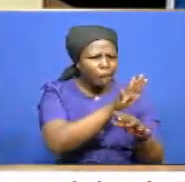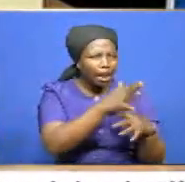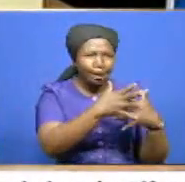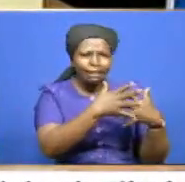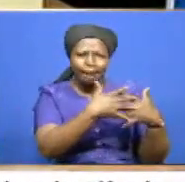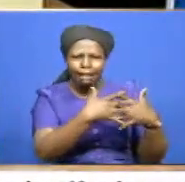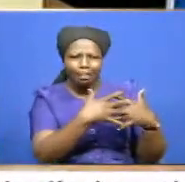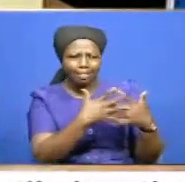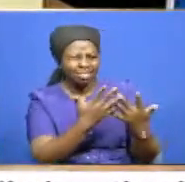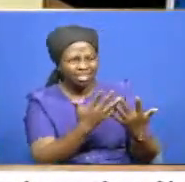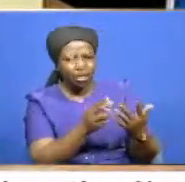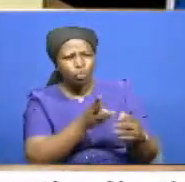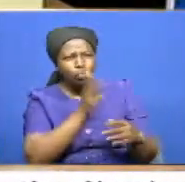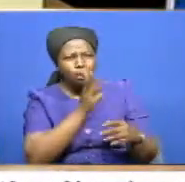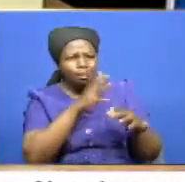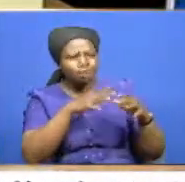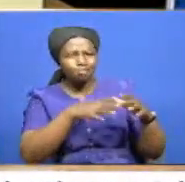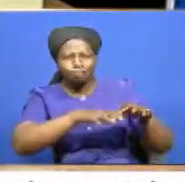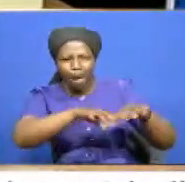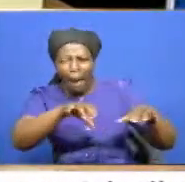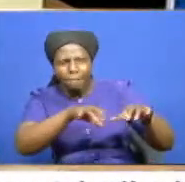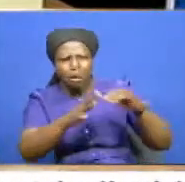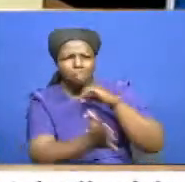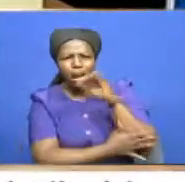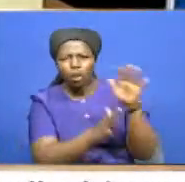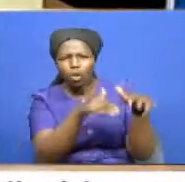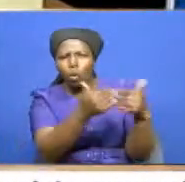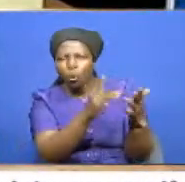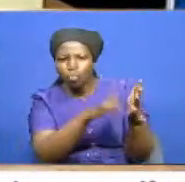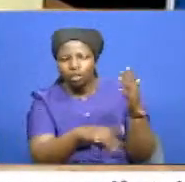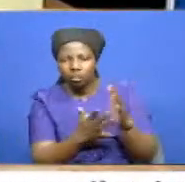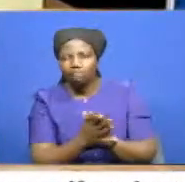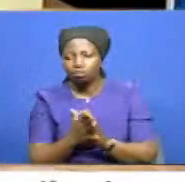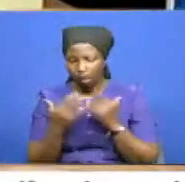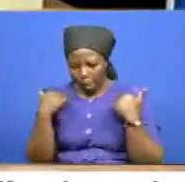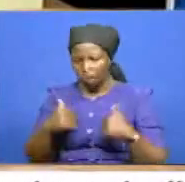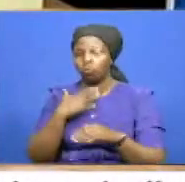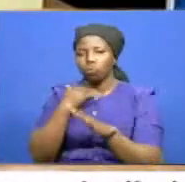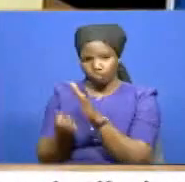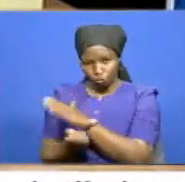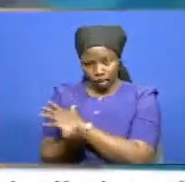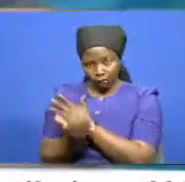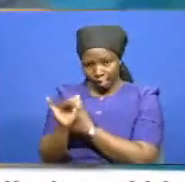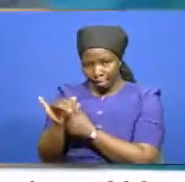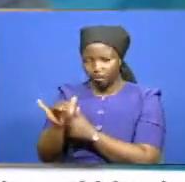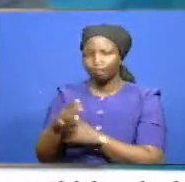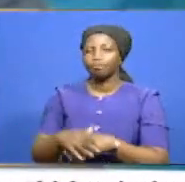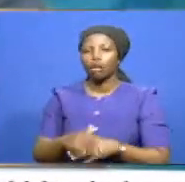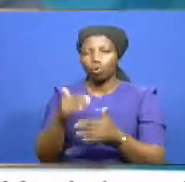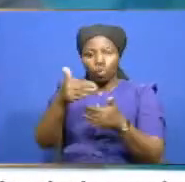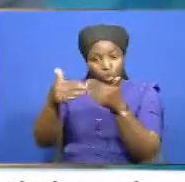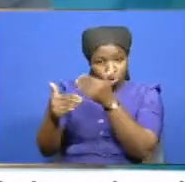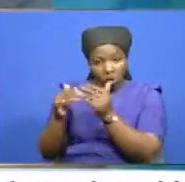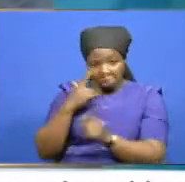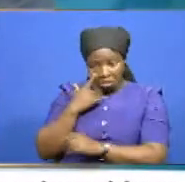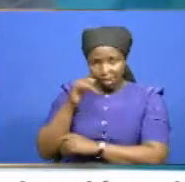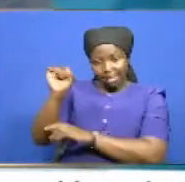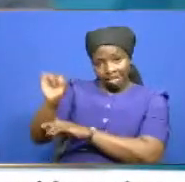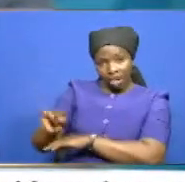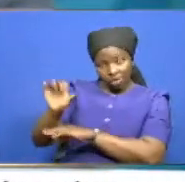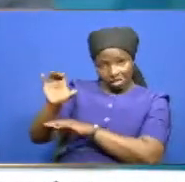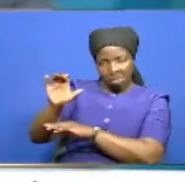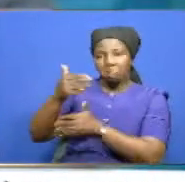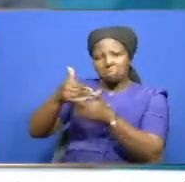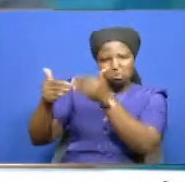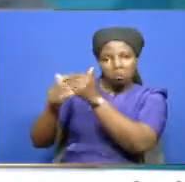ama ni nakuja hiyo. Sawa, construction unaona South Sea ilikuwa